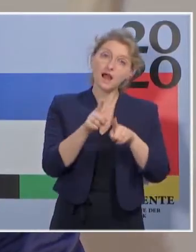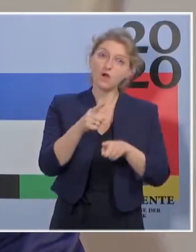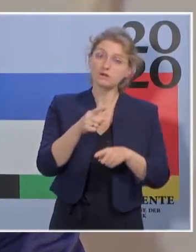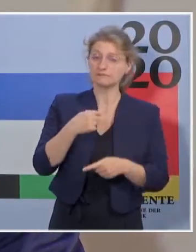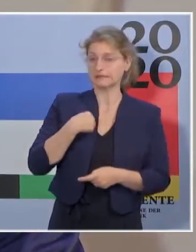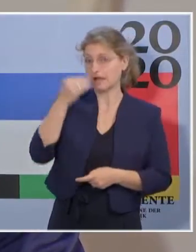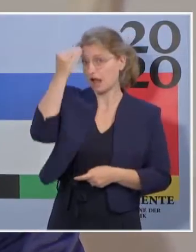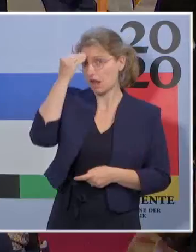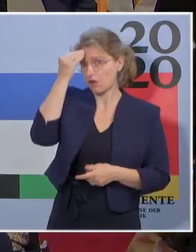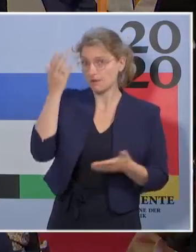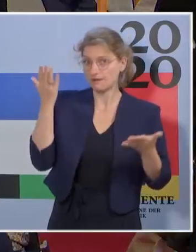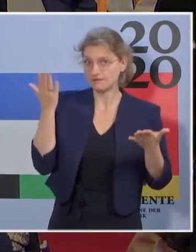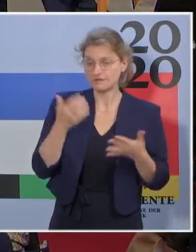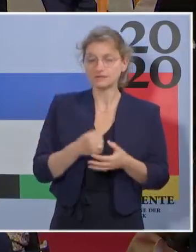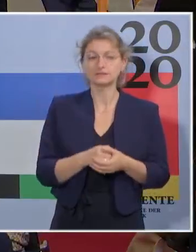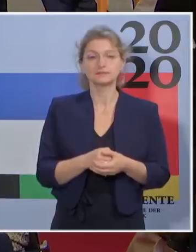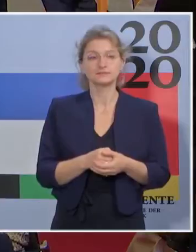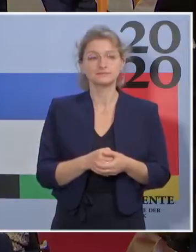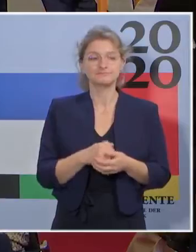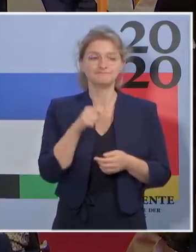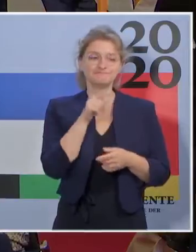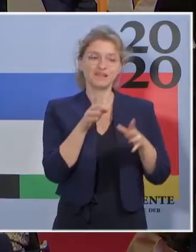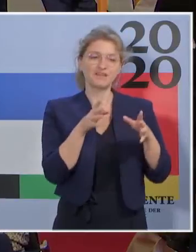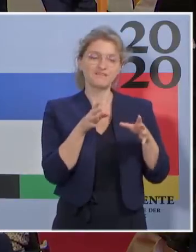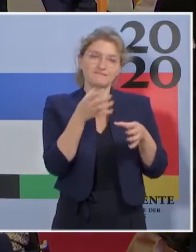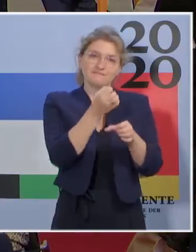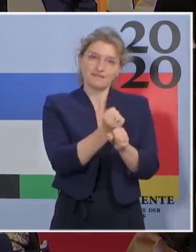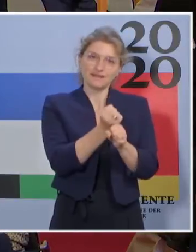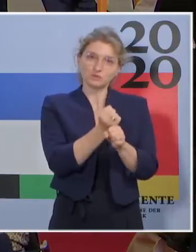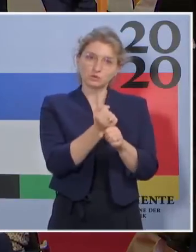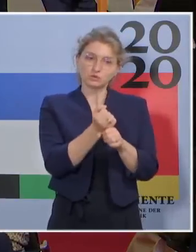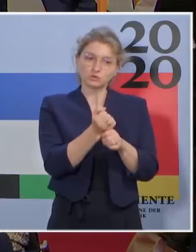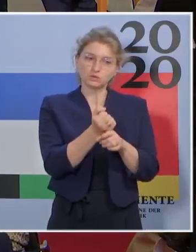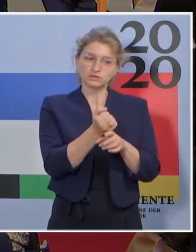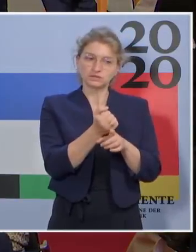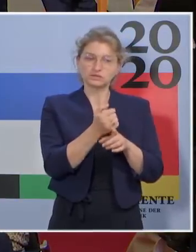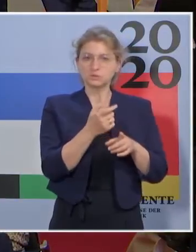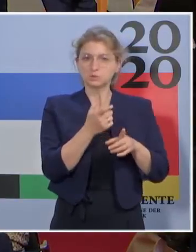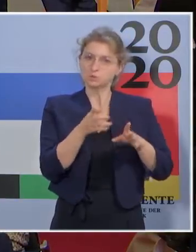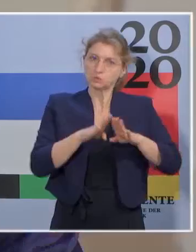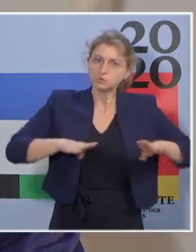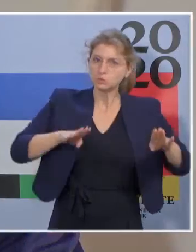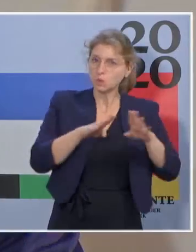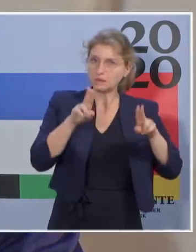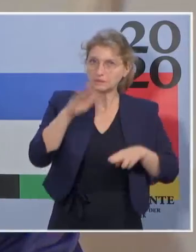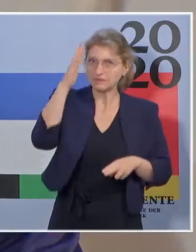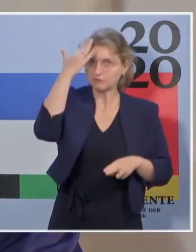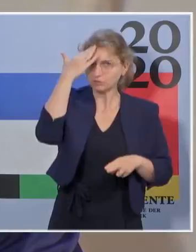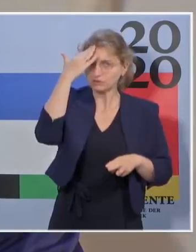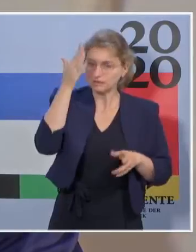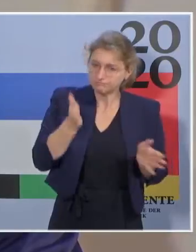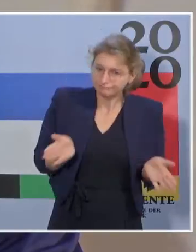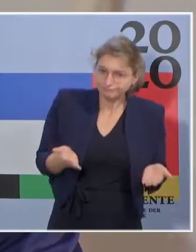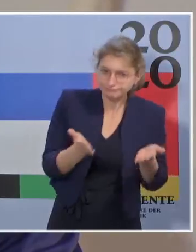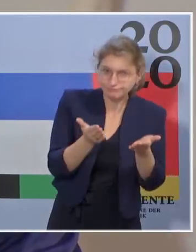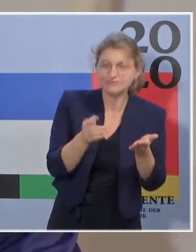ist, dass die Aufgabe, dieses Verfassungs- und Grundrechtsbewusstsein zu stärken und zu fördern, nicht nur von